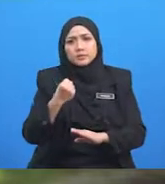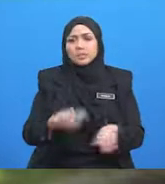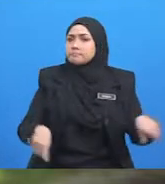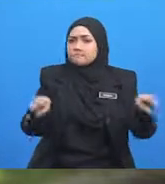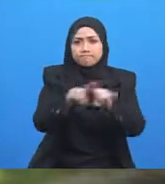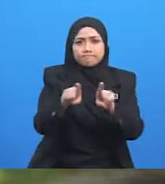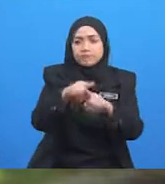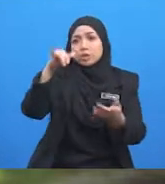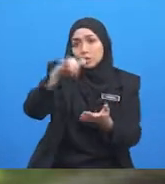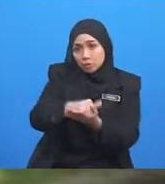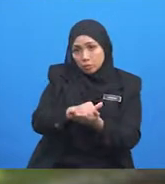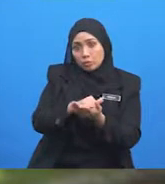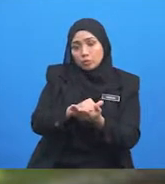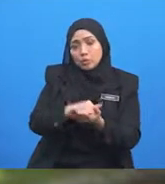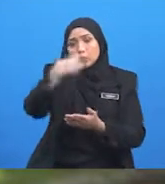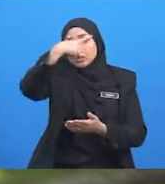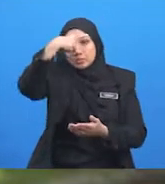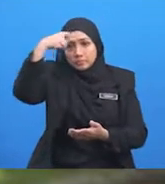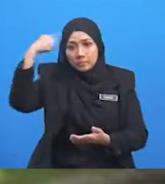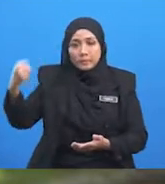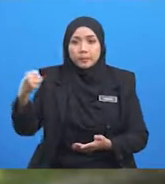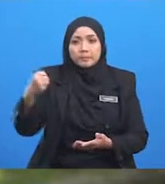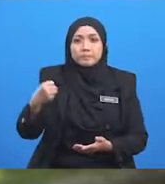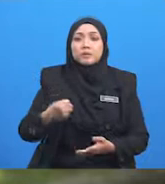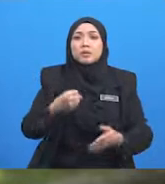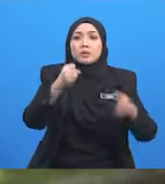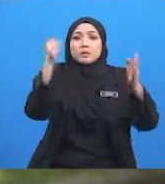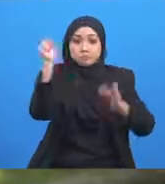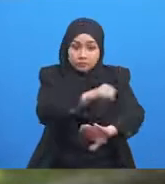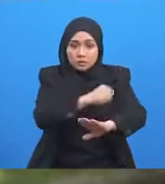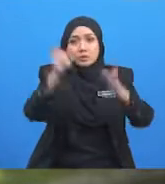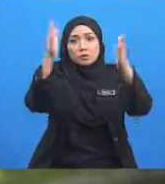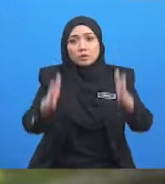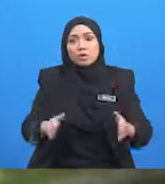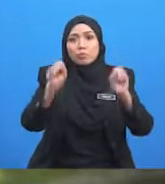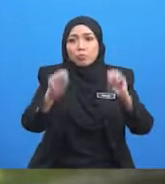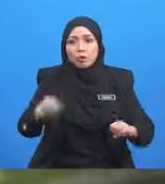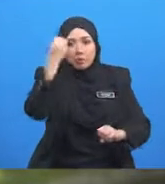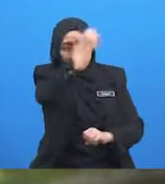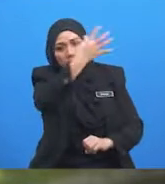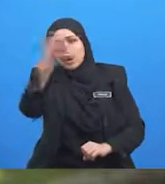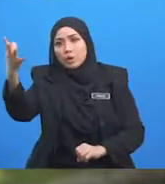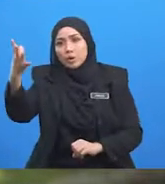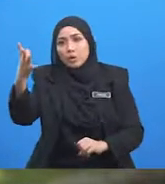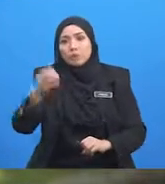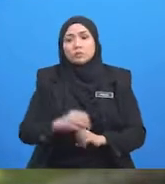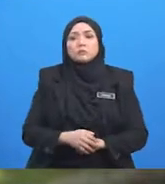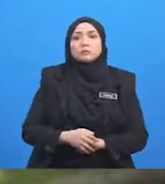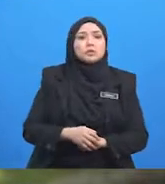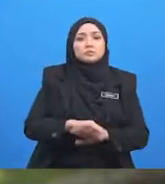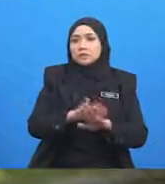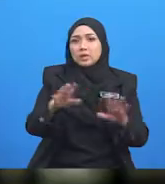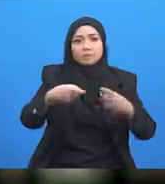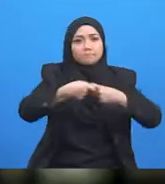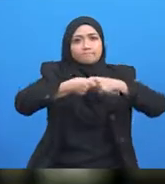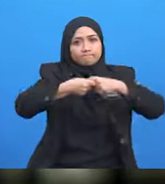dapat mengungkapkan fikirannya dengan cara yang indah, segar dan tidak terikat.